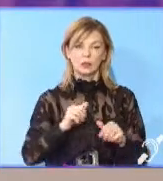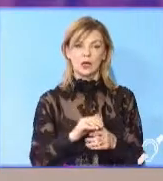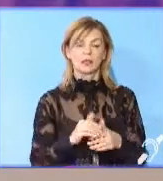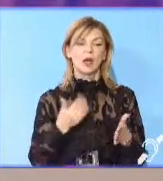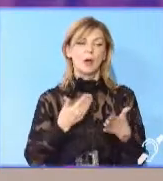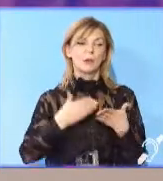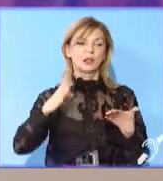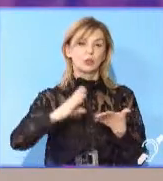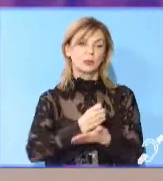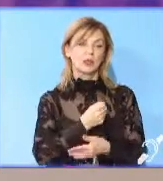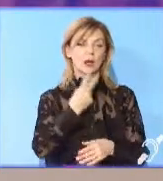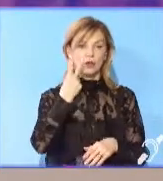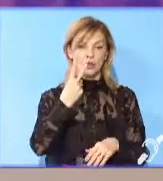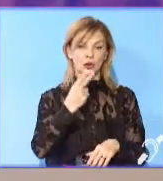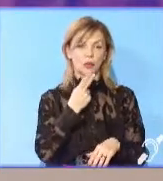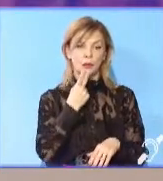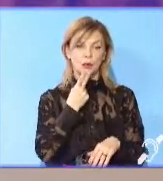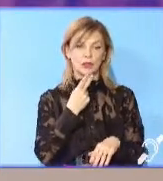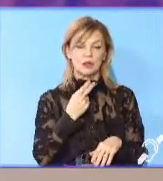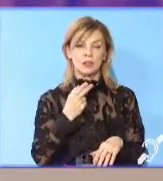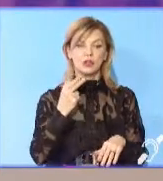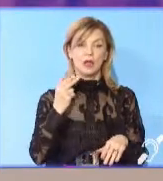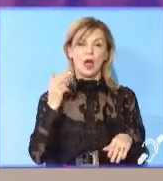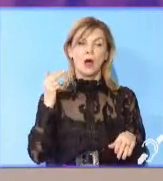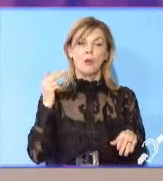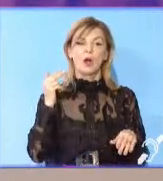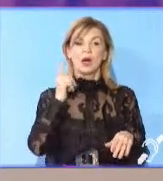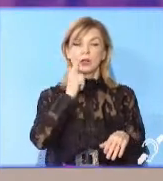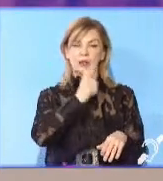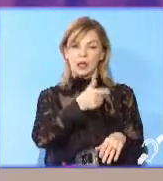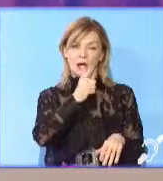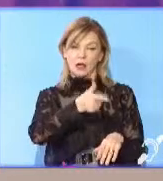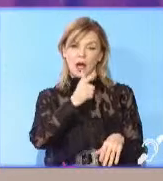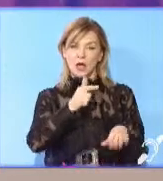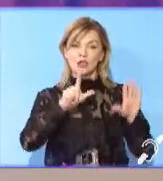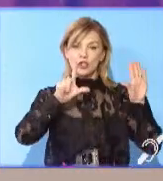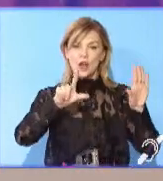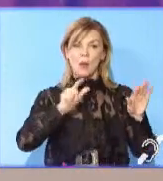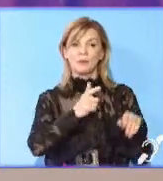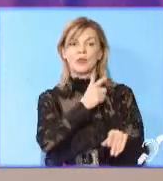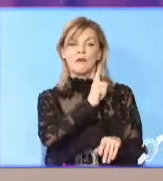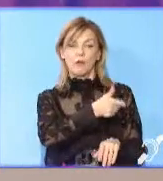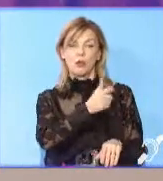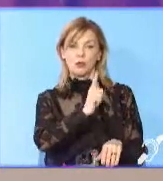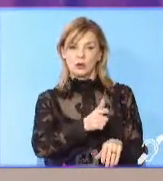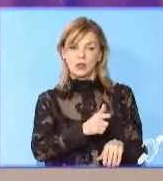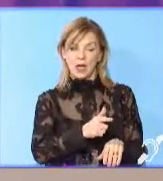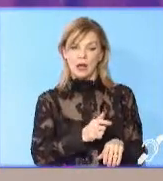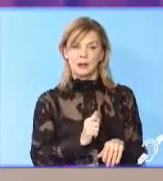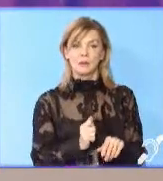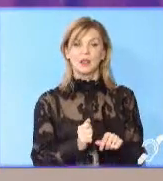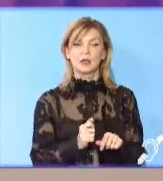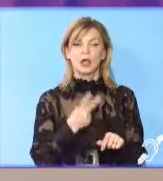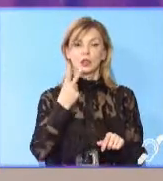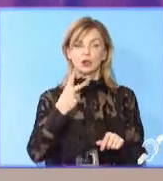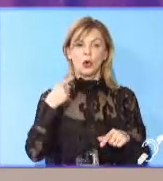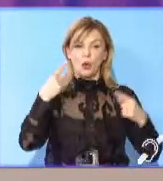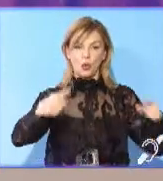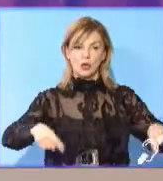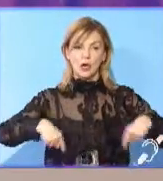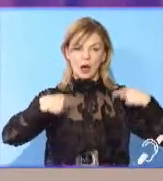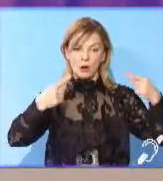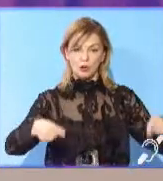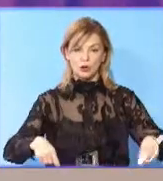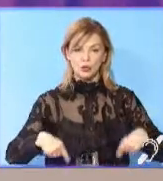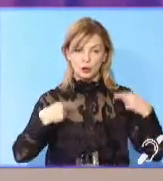legii. Pentru prinderea celor doi polițiști au fost nevoiți să tragă numai puțin de 7 focuri de armă, 2 dintre ele în